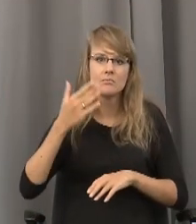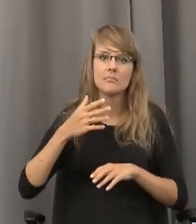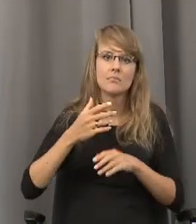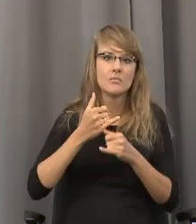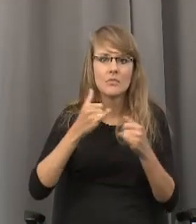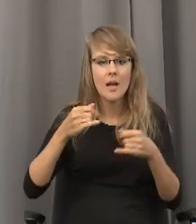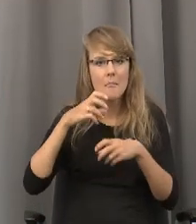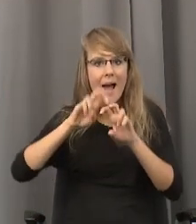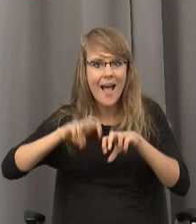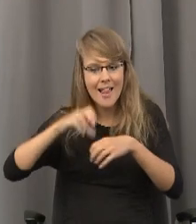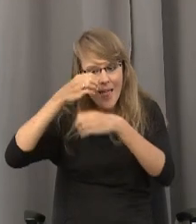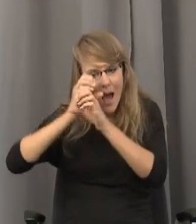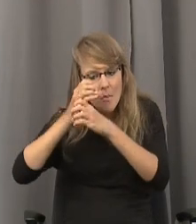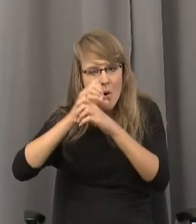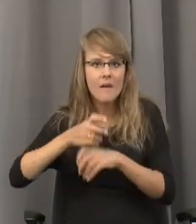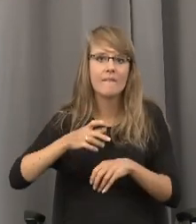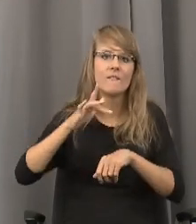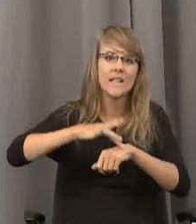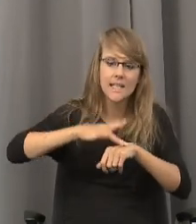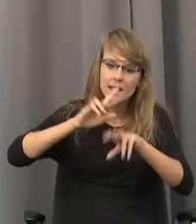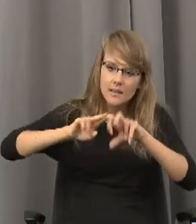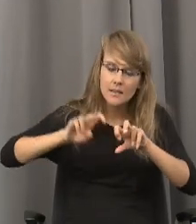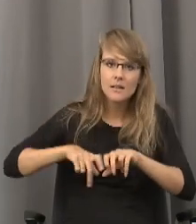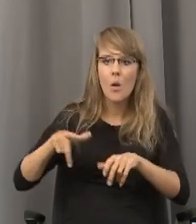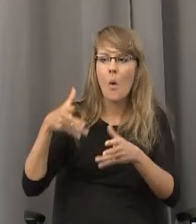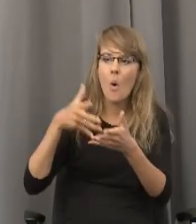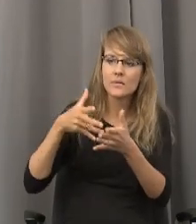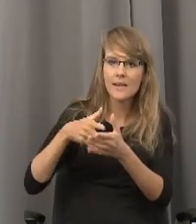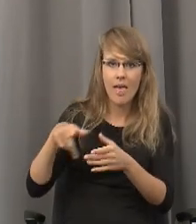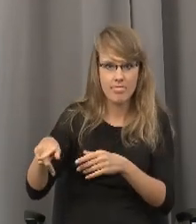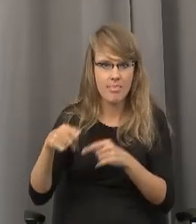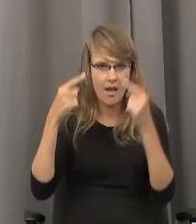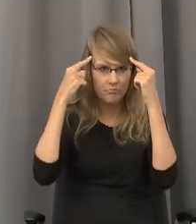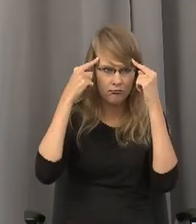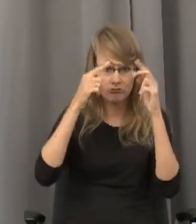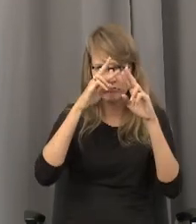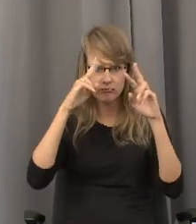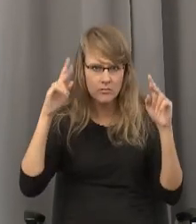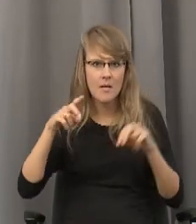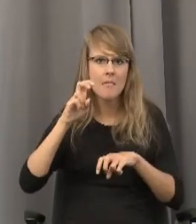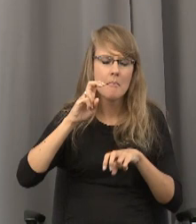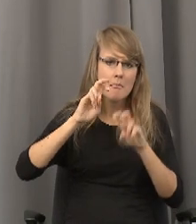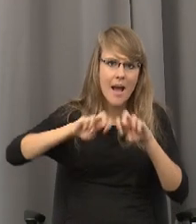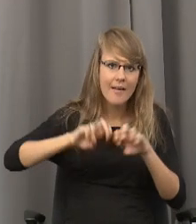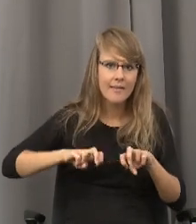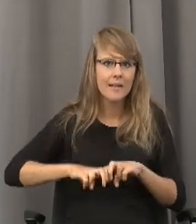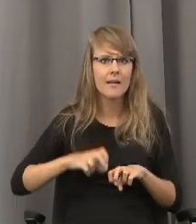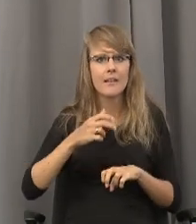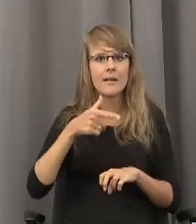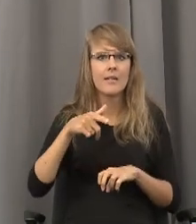badań laboratoryjnych, analiza tych wyników, ocenę sprawności funkcji poznawczych, badanie neuropsychologiczne i